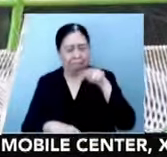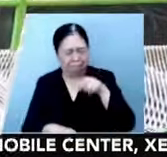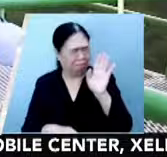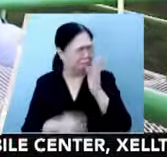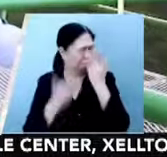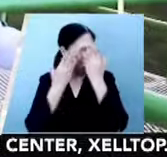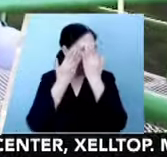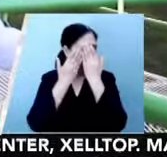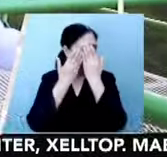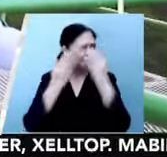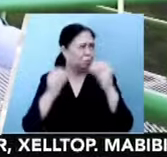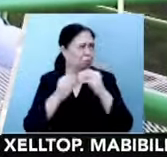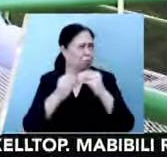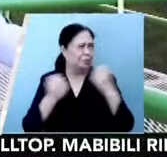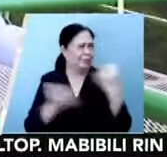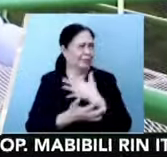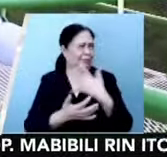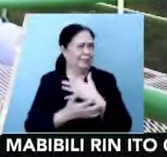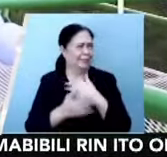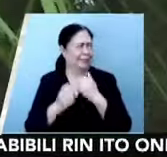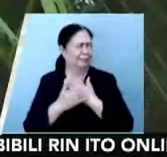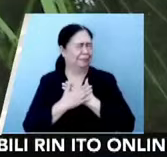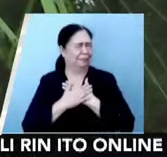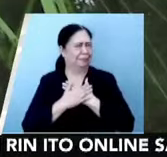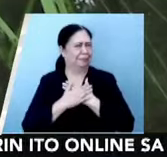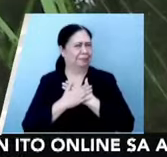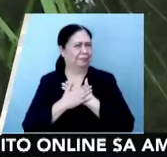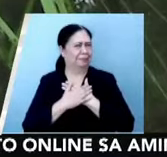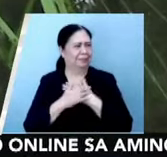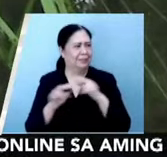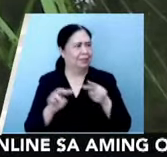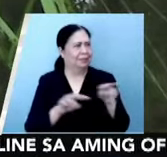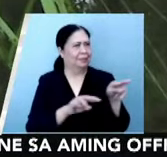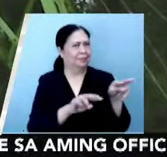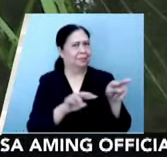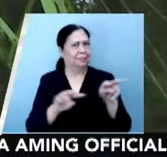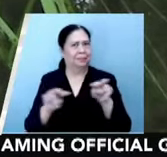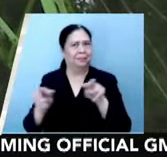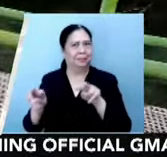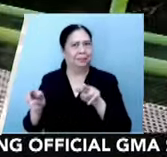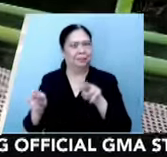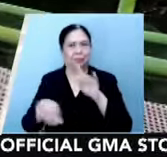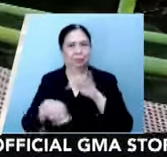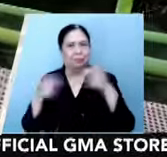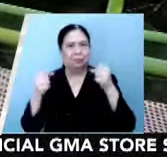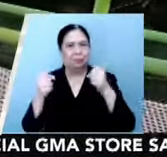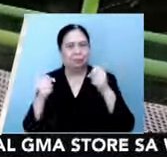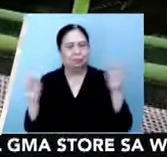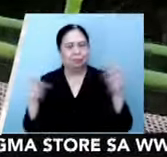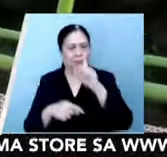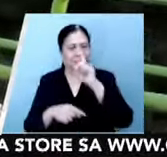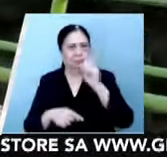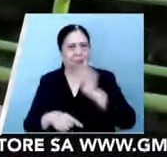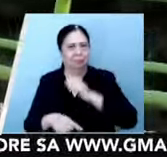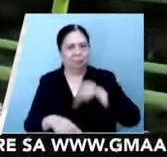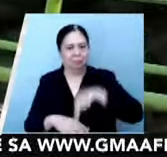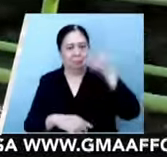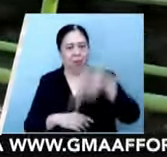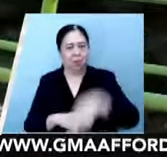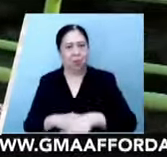mas kakabahan ka. Hindi, kinakabahan talaga tayo. Kasi nakikita na natin, wala tayong hawakan. Tatalon lang tayo.